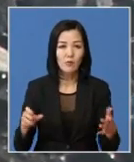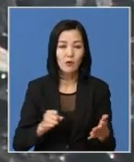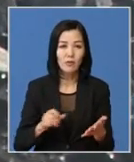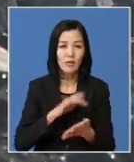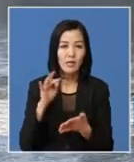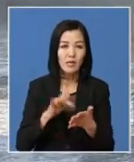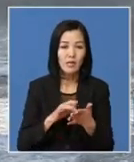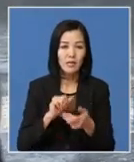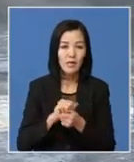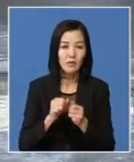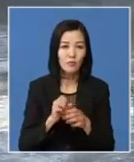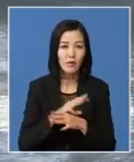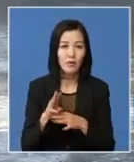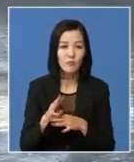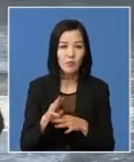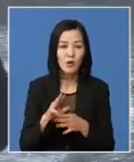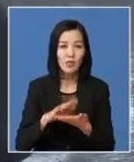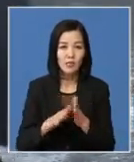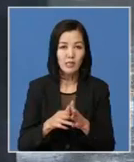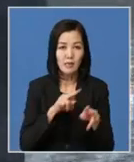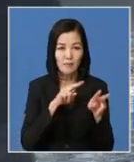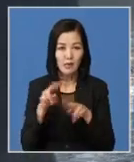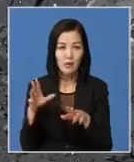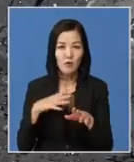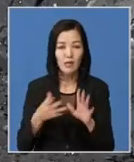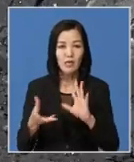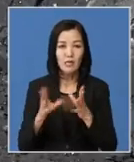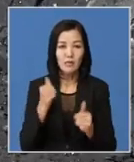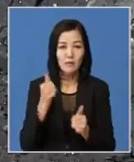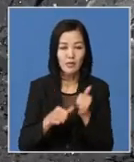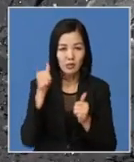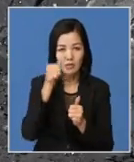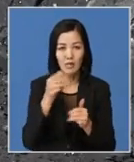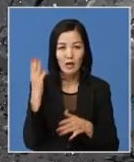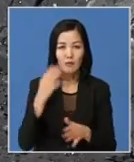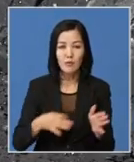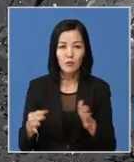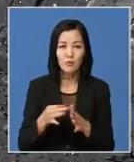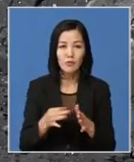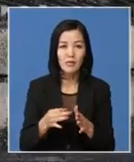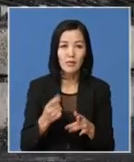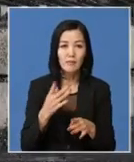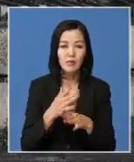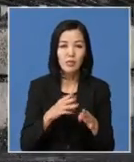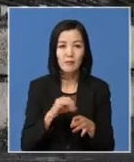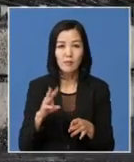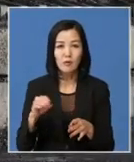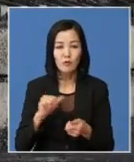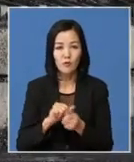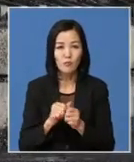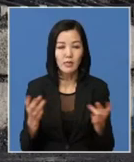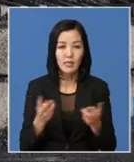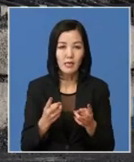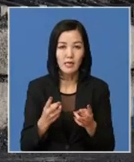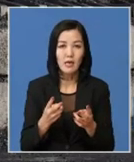аудан қалаларда да қатты отынмен қамту жағдайы бақылауға алынған. Жалпы әр жылы Алматы облысына қыстан қысылмай шығу үшін 1,5 миллион тонна көмір